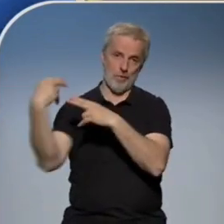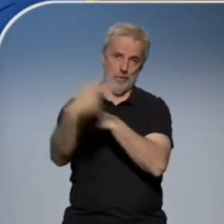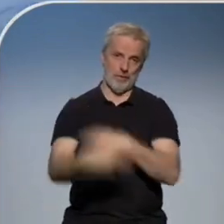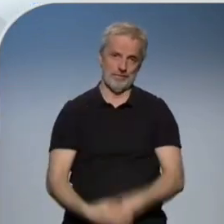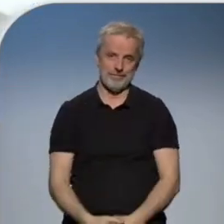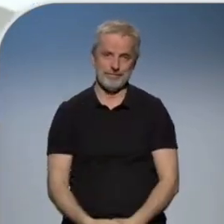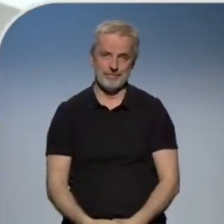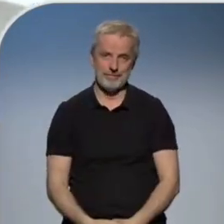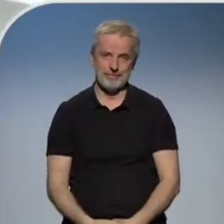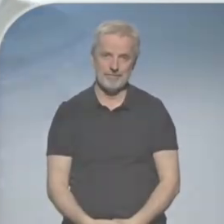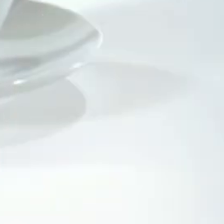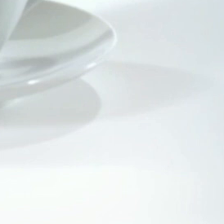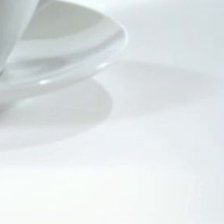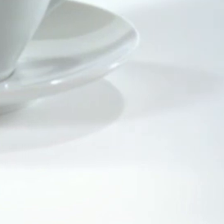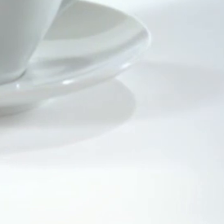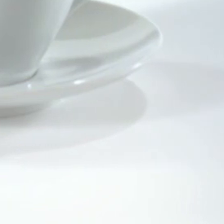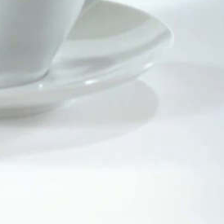Díky.